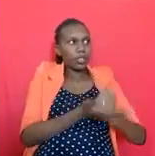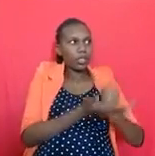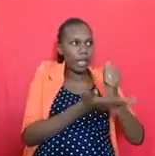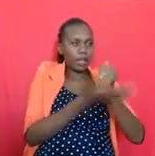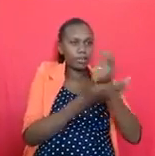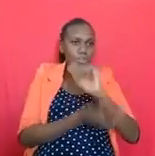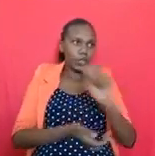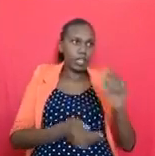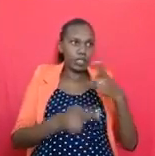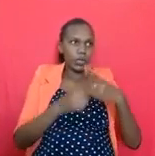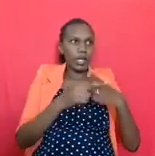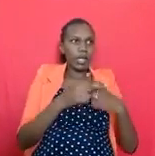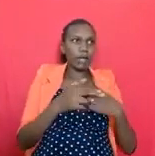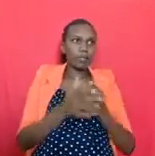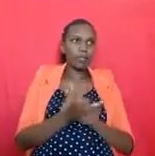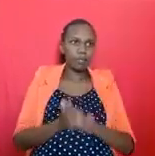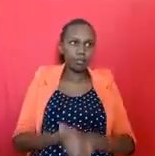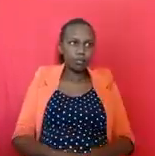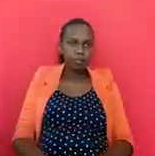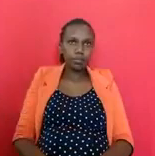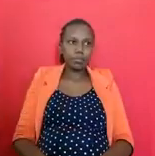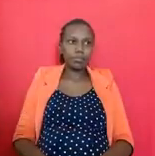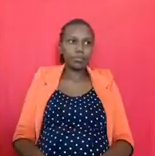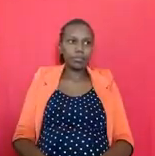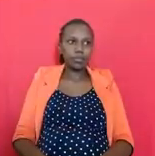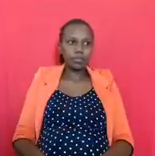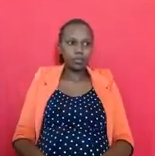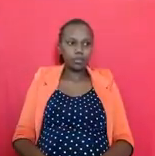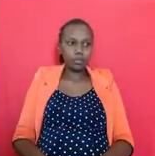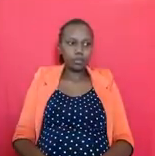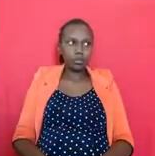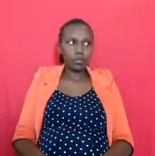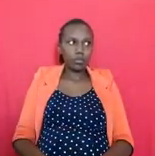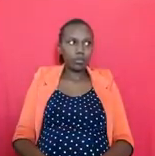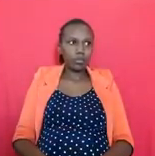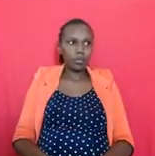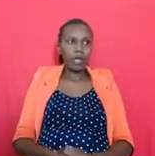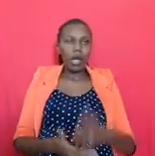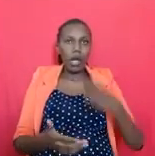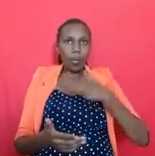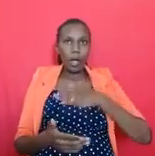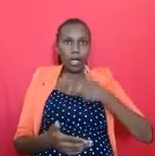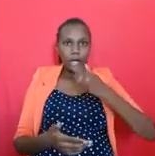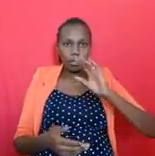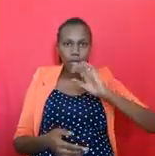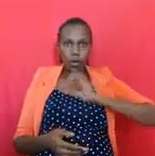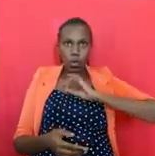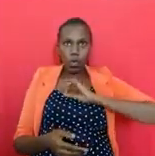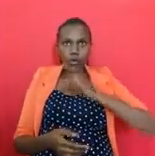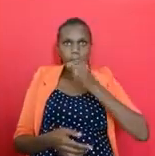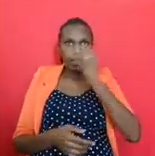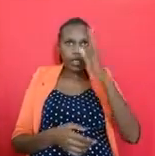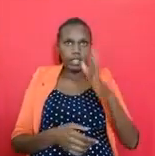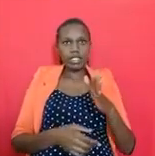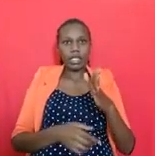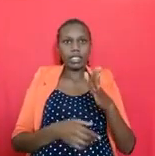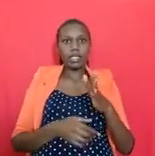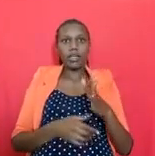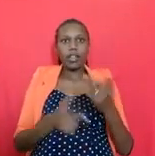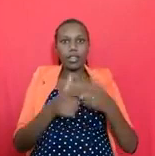nimeguka, kana secretary vitu Jane, secretary wa kuhakuri ya kiria, ovishi, kana